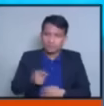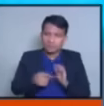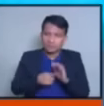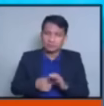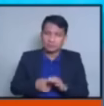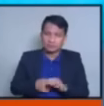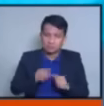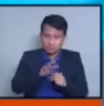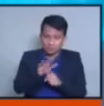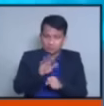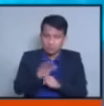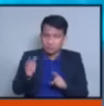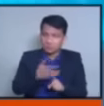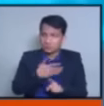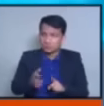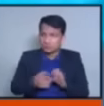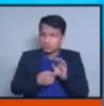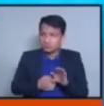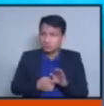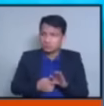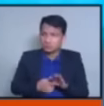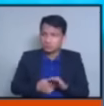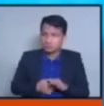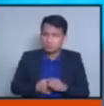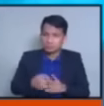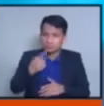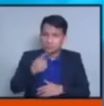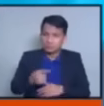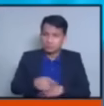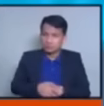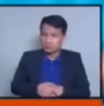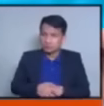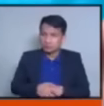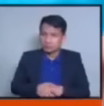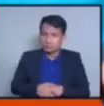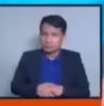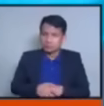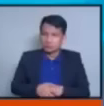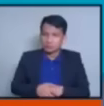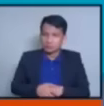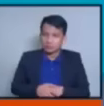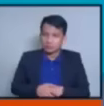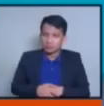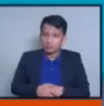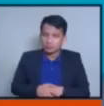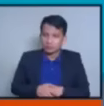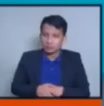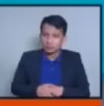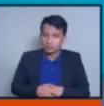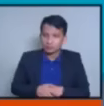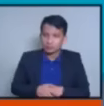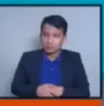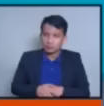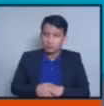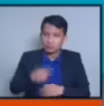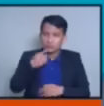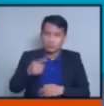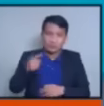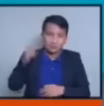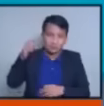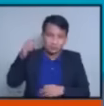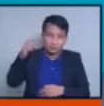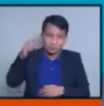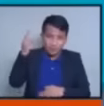ng kaasawa mo. Tiyan mo kuko ng anak mo. Wala nang natira sa kuko niya. Pinabalo siya. Okay. Sandali po, nasa liyang telepono